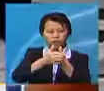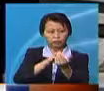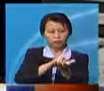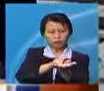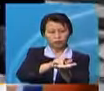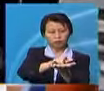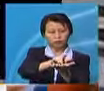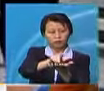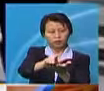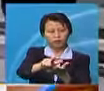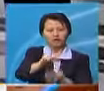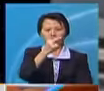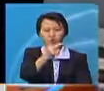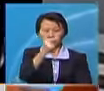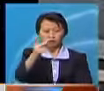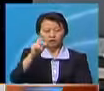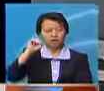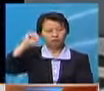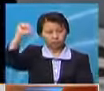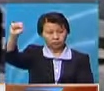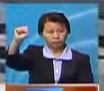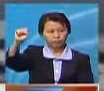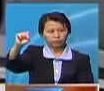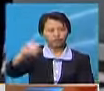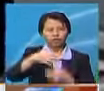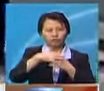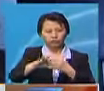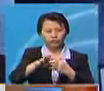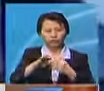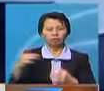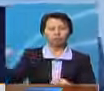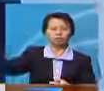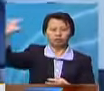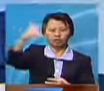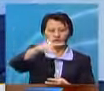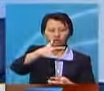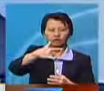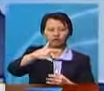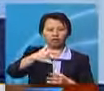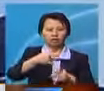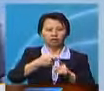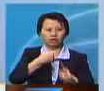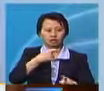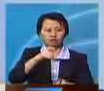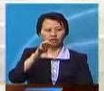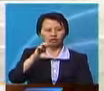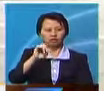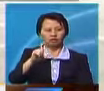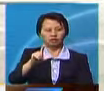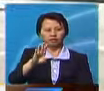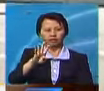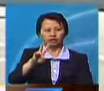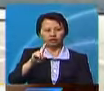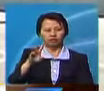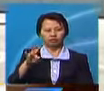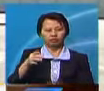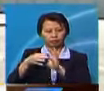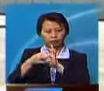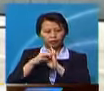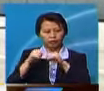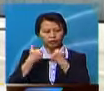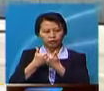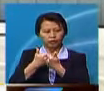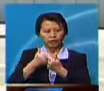terbang antarabangsa Kota Kinabalu KKIA selepas diterbangkan pesawat Bombardier CL-415 milik